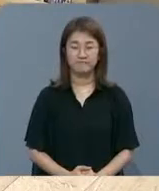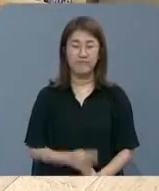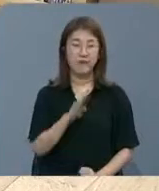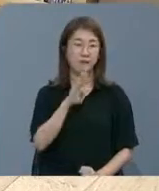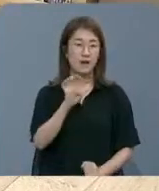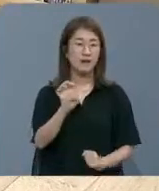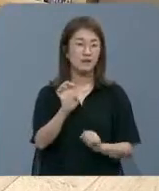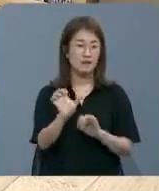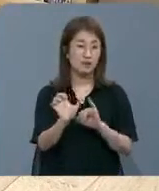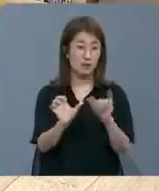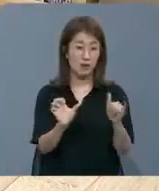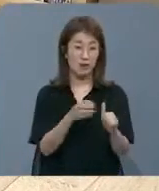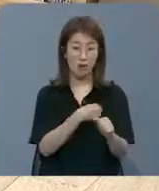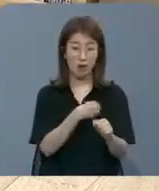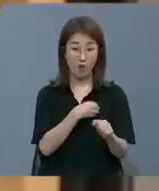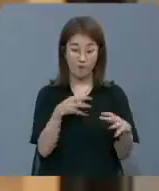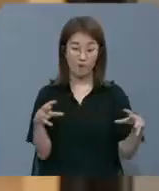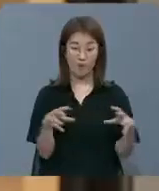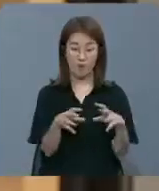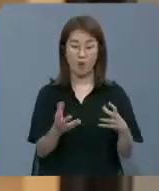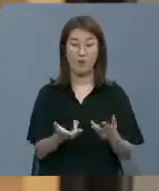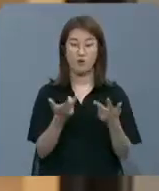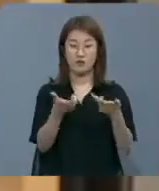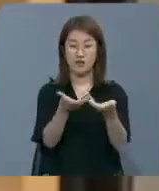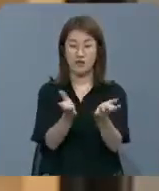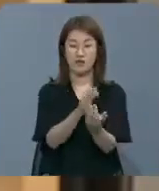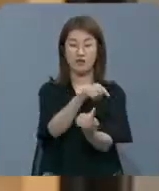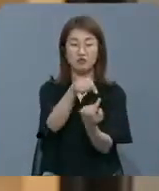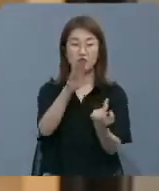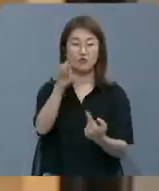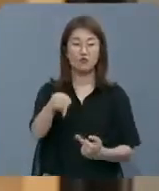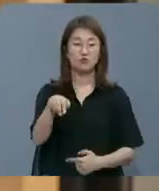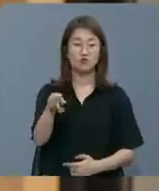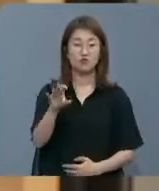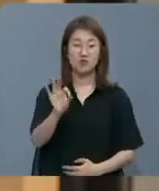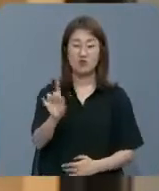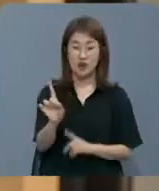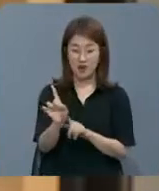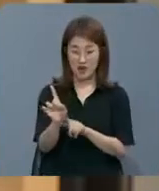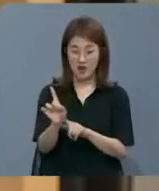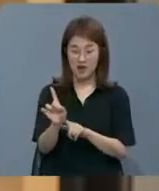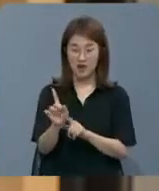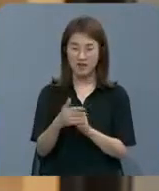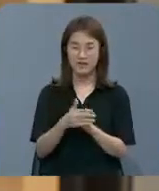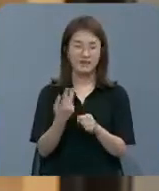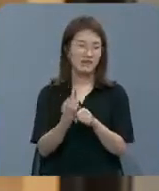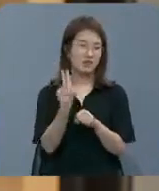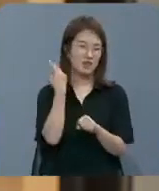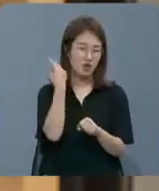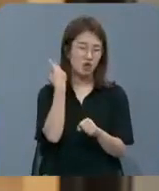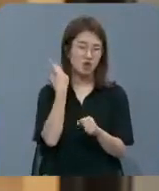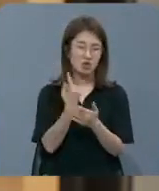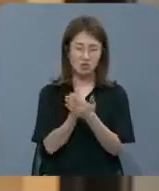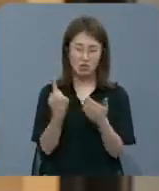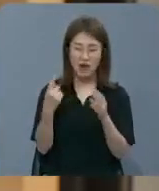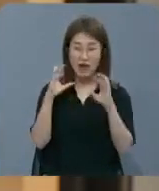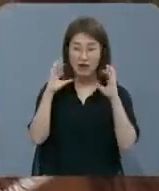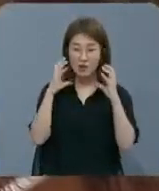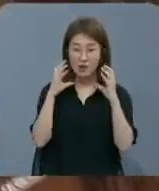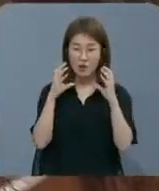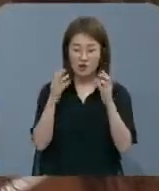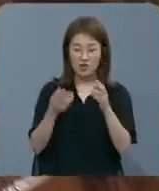45명의 회원으로 꾸려진 봉사단체를 운영하는 부정아 씨. 2년 전 소외계층 아동이 저축한